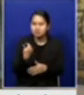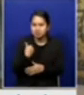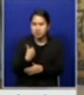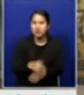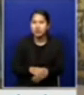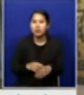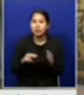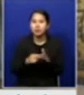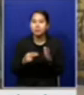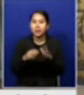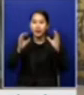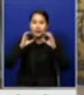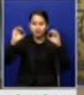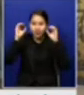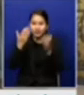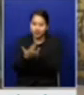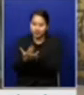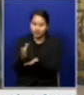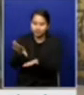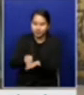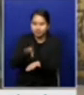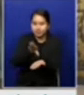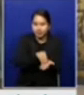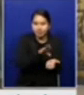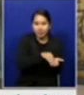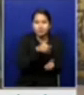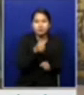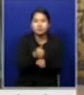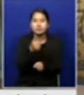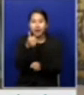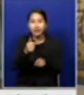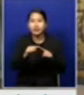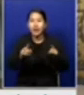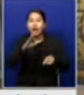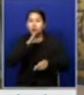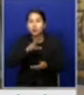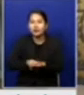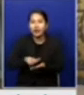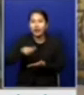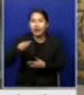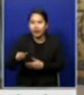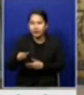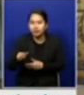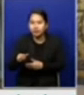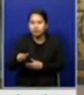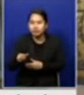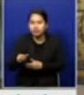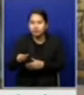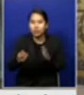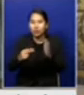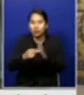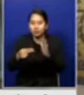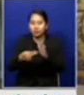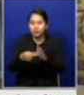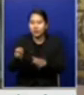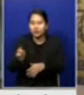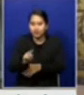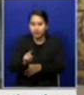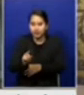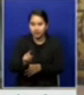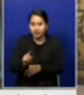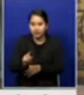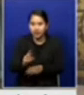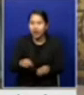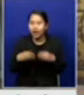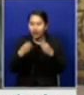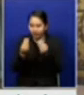าจะเยียวยาควรจะที่จะเยียวยาทุกหลังคาเรือนเพราะมี